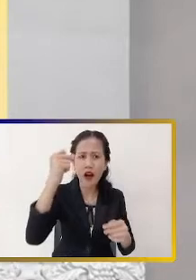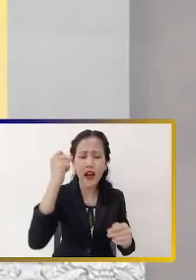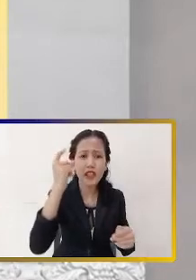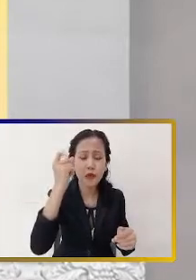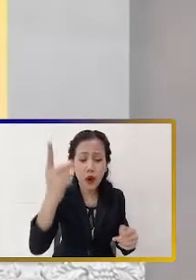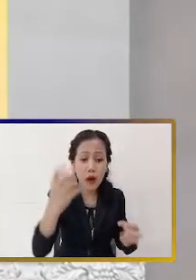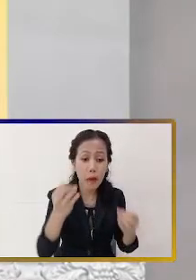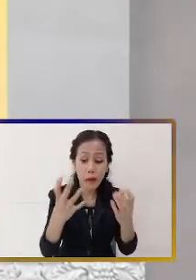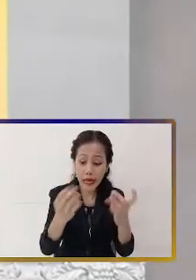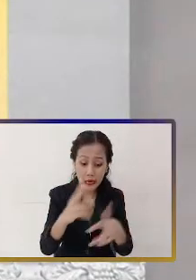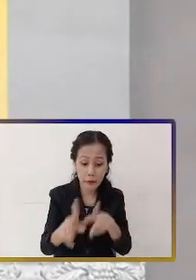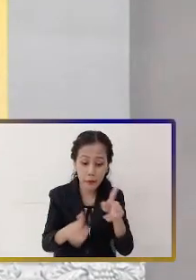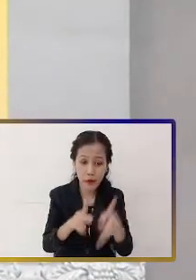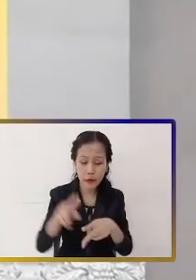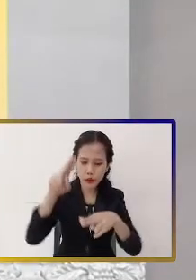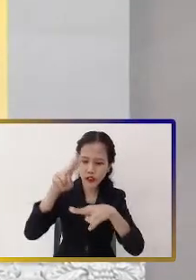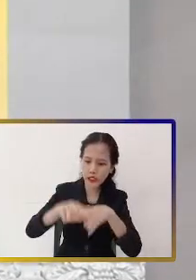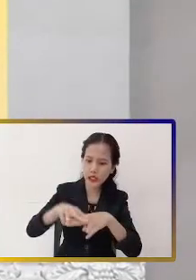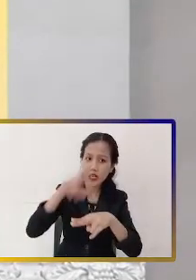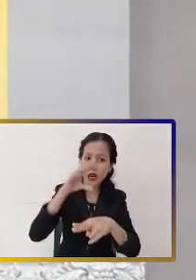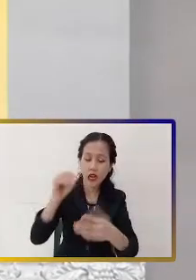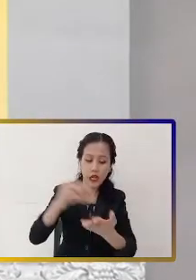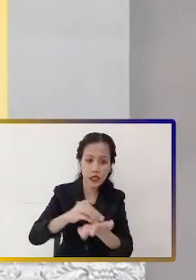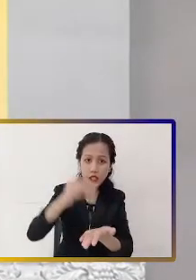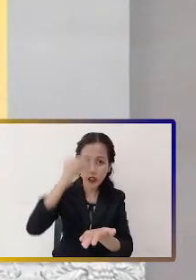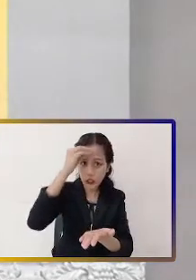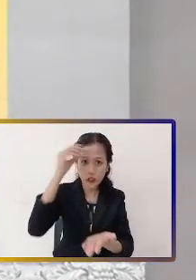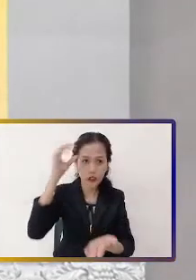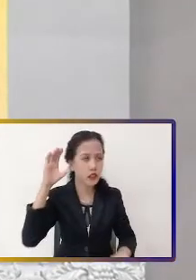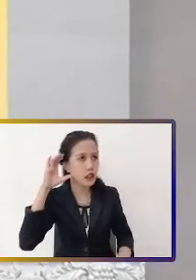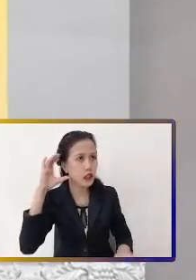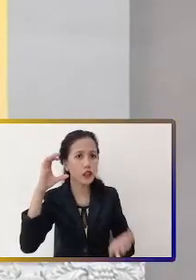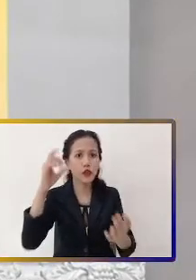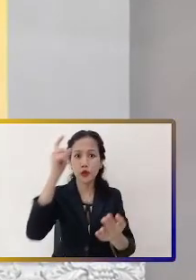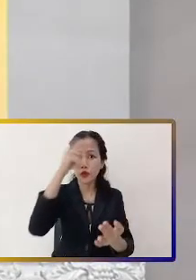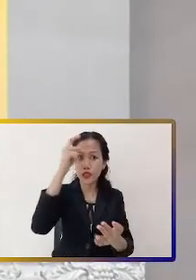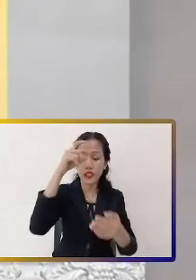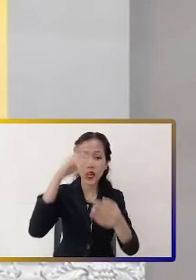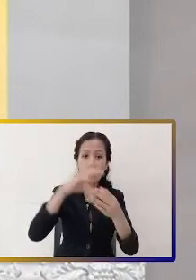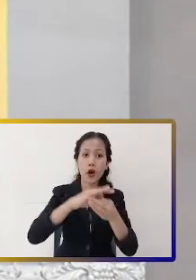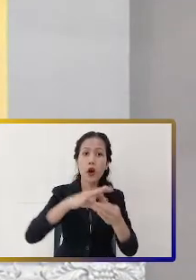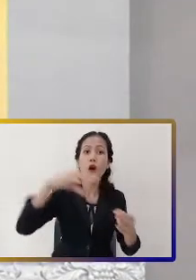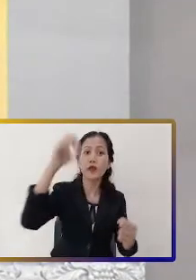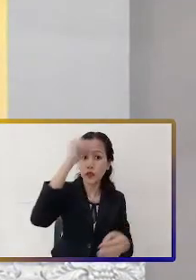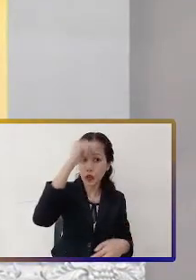sa harapan ni Solomon at nakikinig sa wisdom ni Solomon.